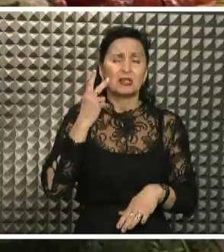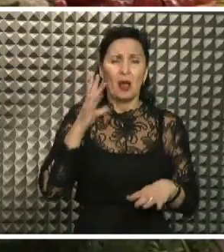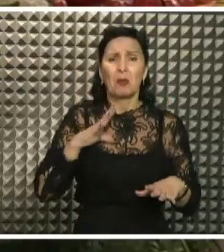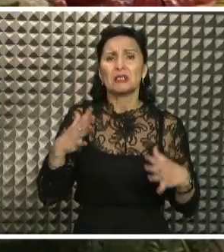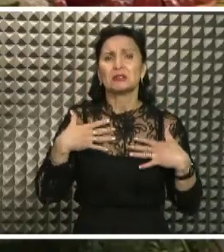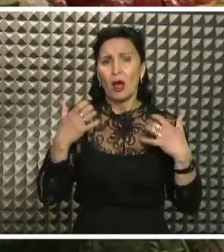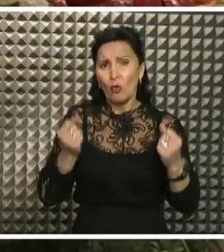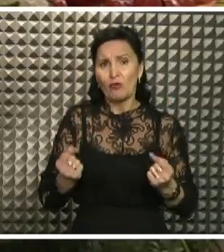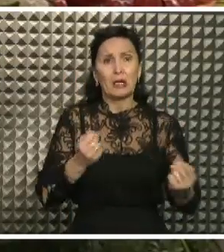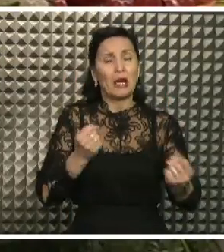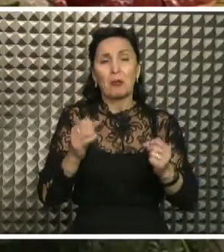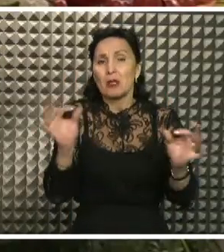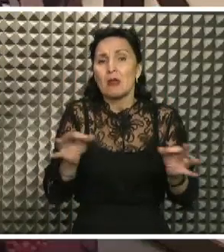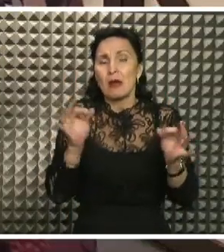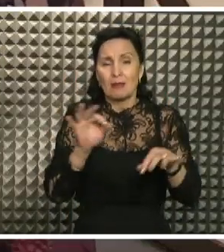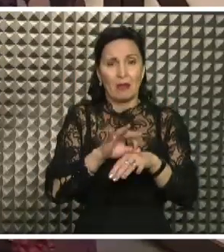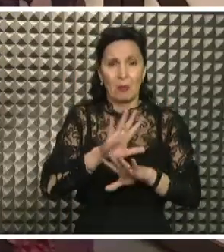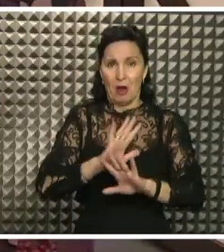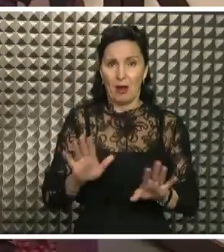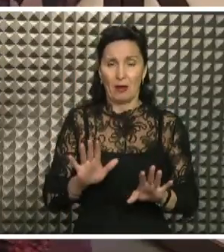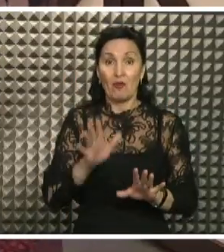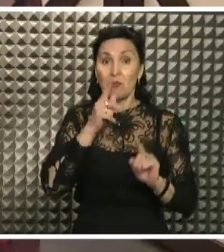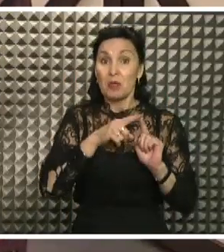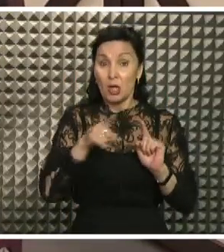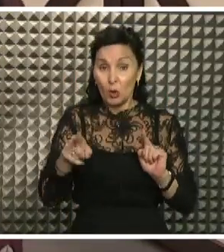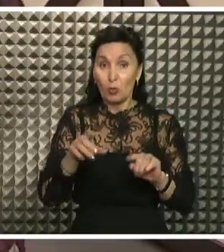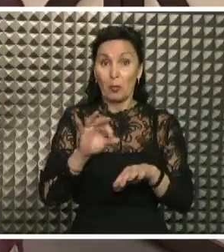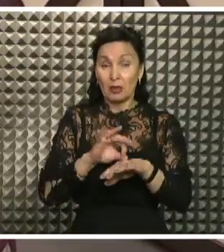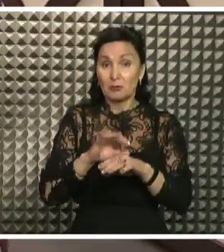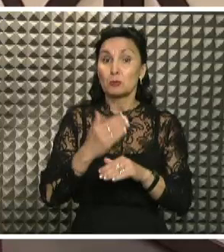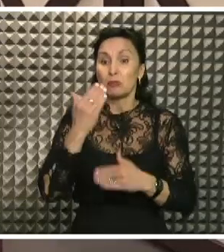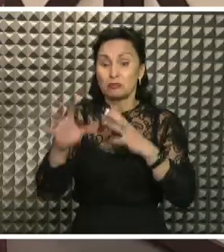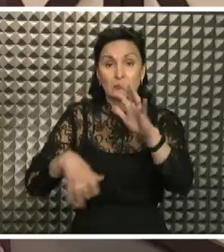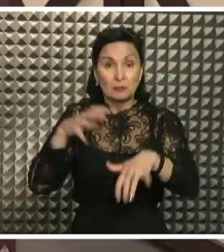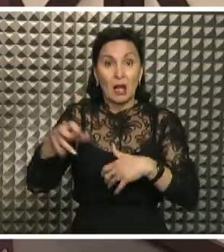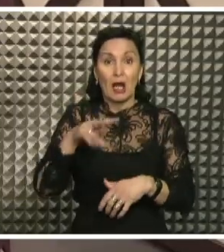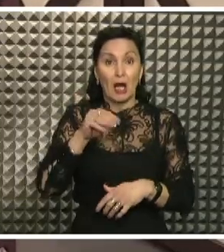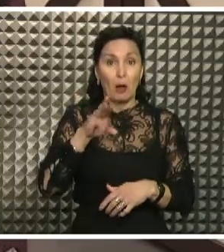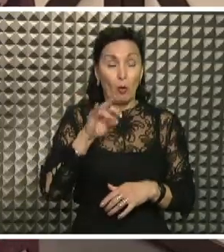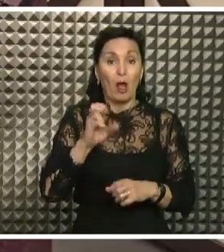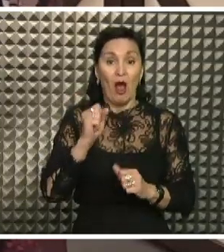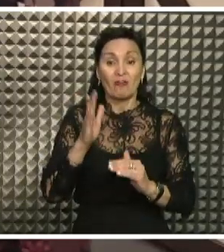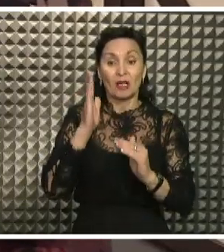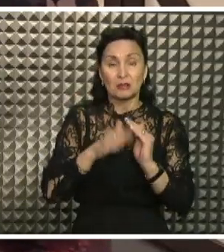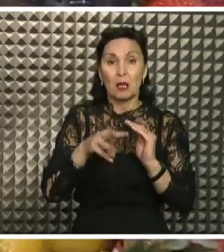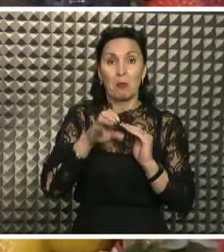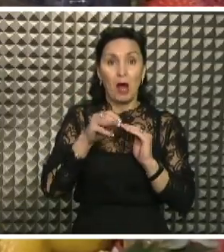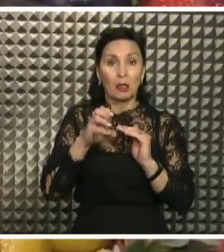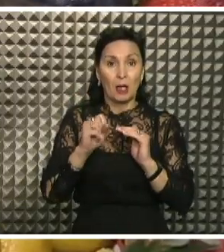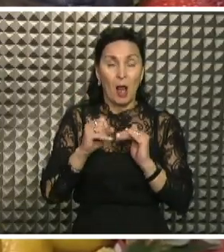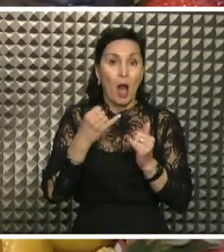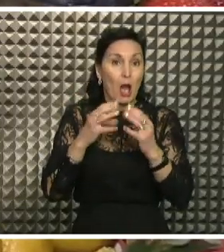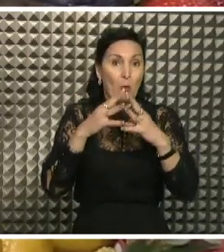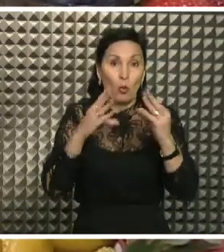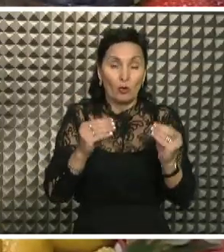здоровыми, крепкими и никогда не болели. В период пандемии спрос на лимон особенно увеличился, а в конце марта лимона на прилавке